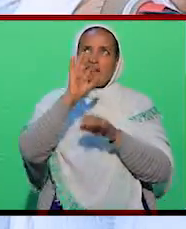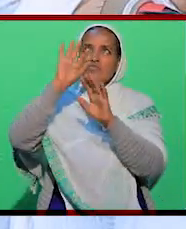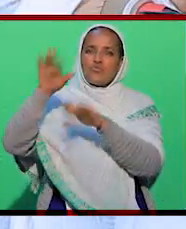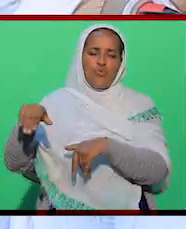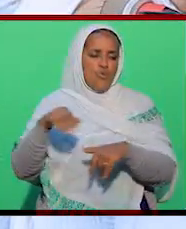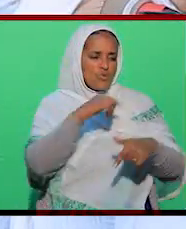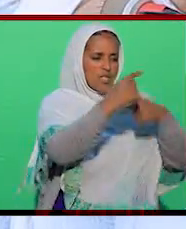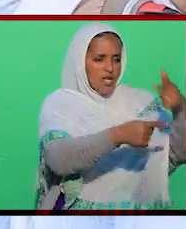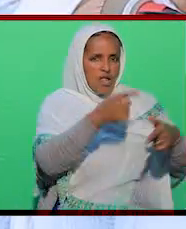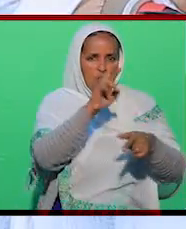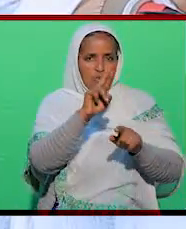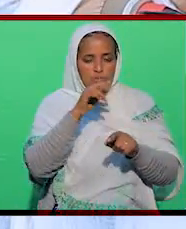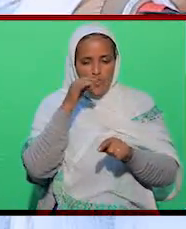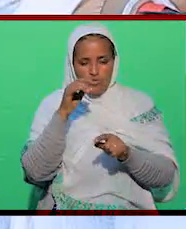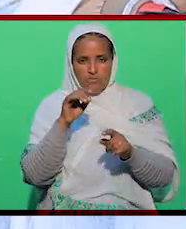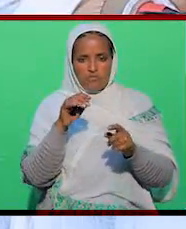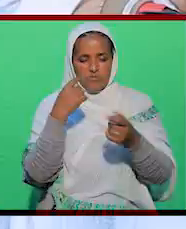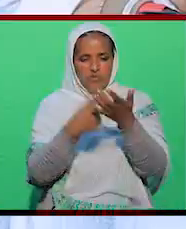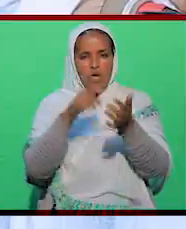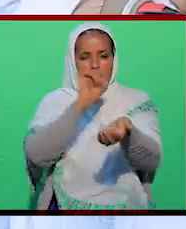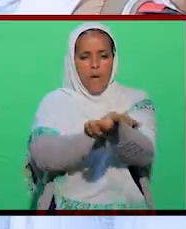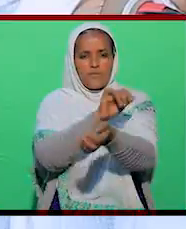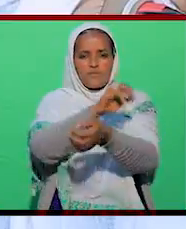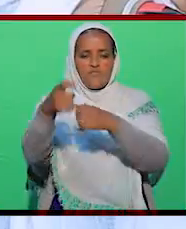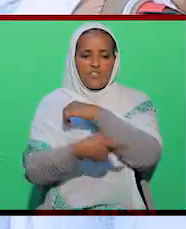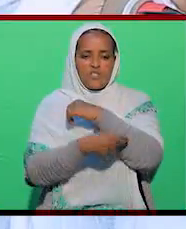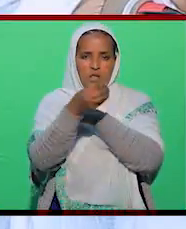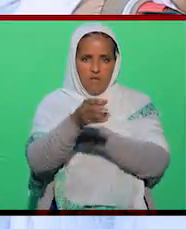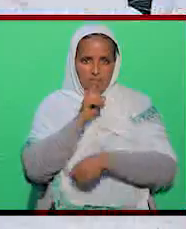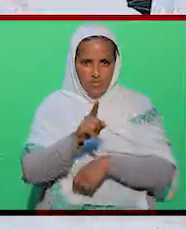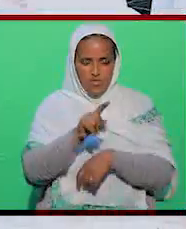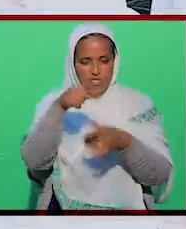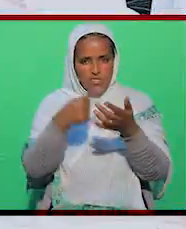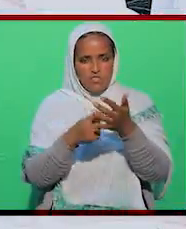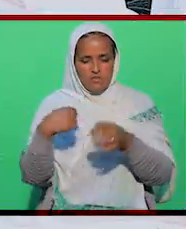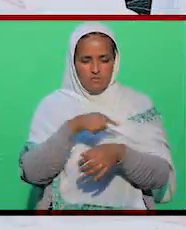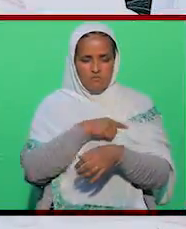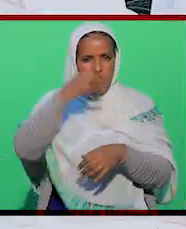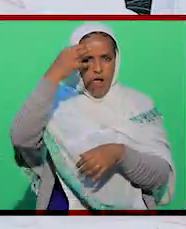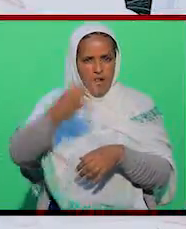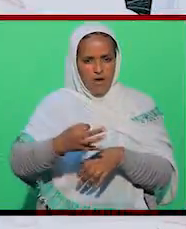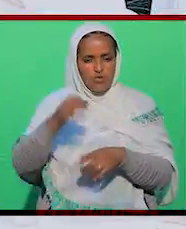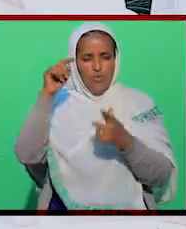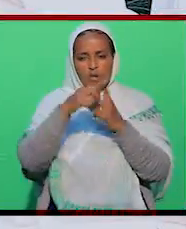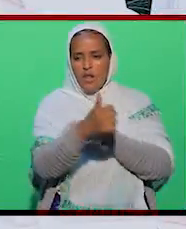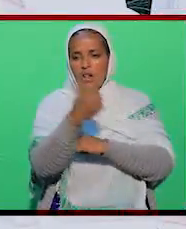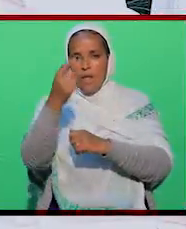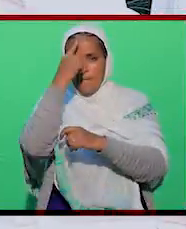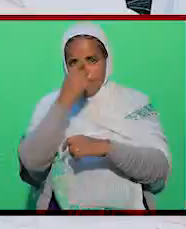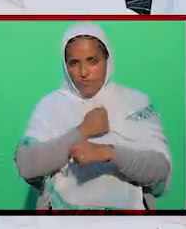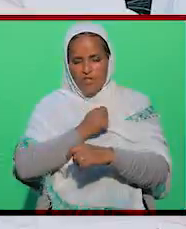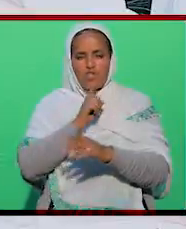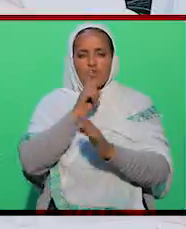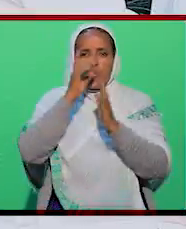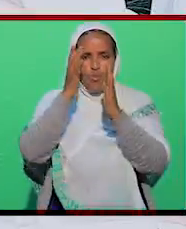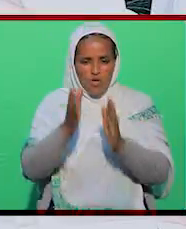ሌላ ብታገኝ ትተታው ተሄዳለ የሚለውን እንደ አብርሃም ሊፈትን ነው ስለዚህ ማረጋጋጫው ወደ